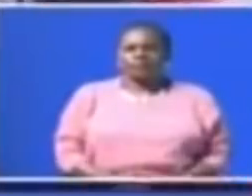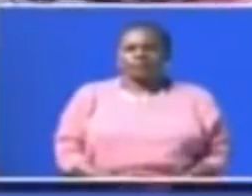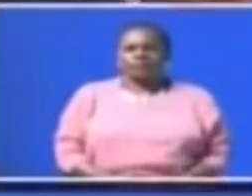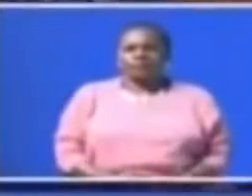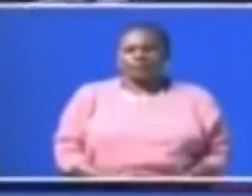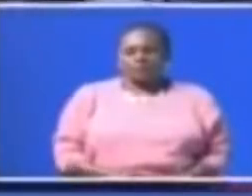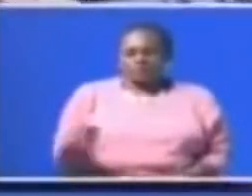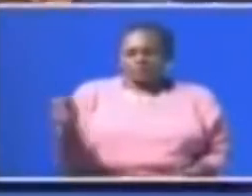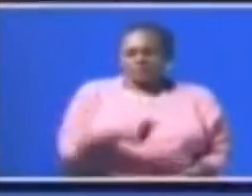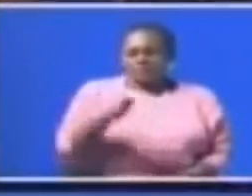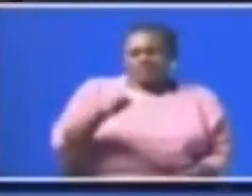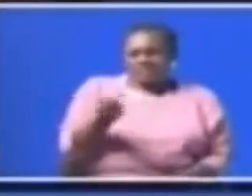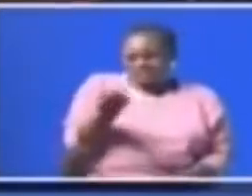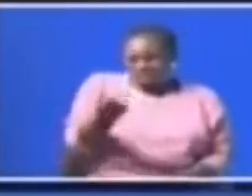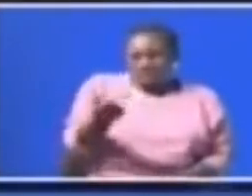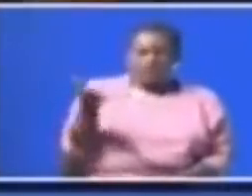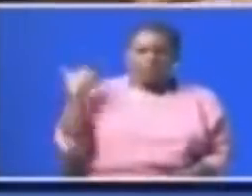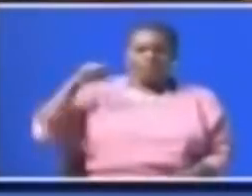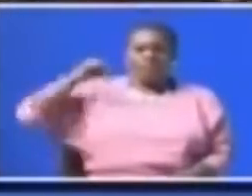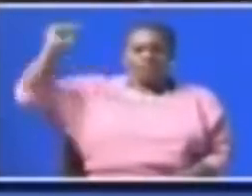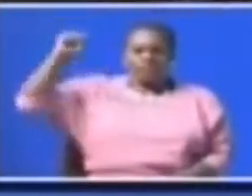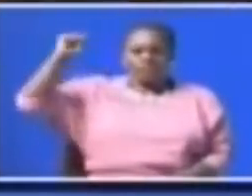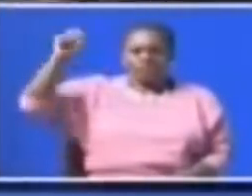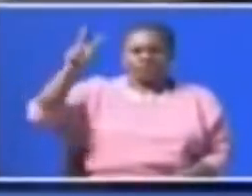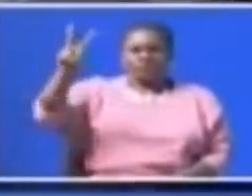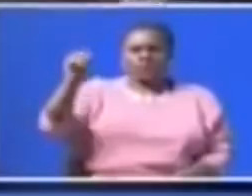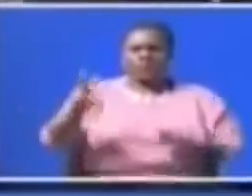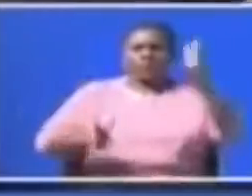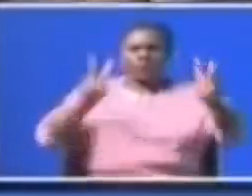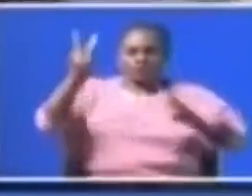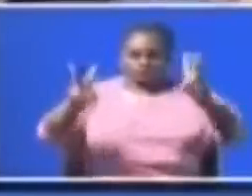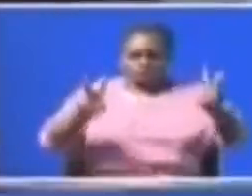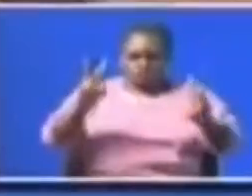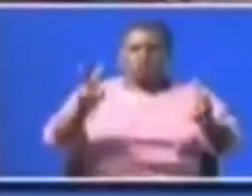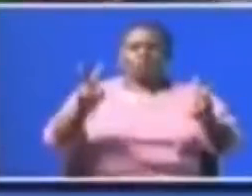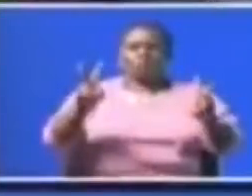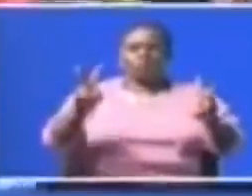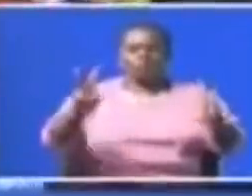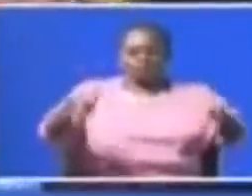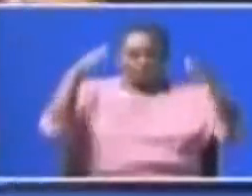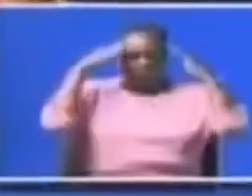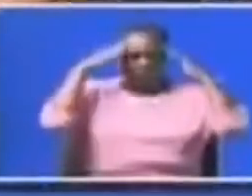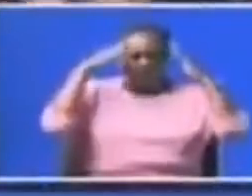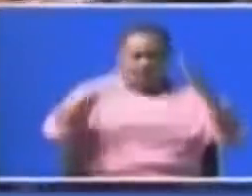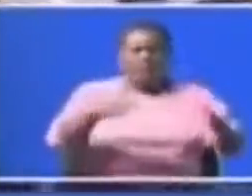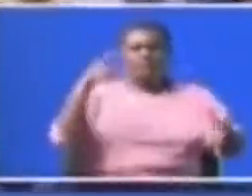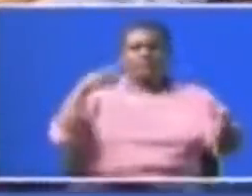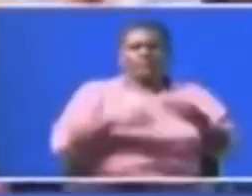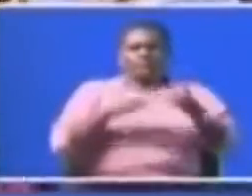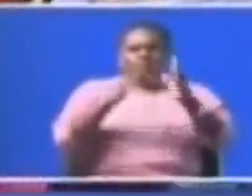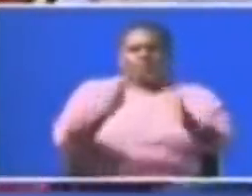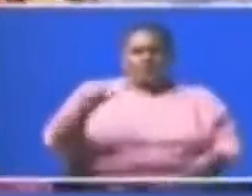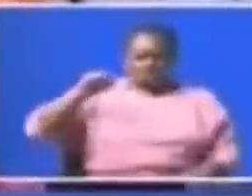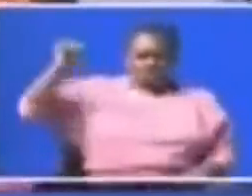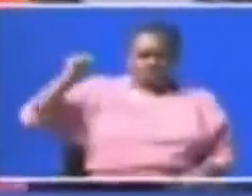Katika miezi michache iliyopita, siasa za mwaka 2022 zimeonekana kutiliwa mkazo. Viongozi wa